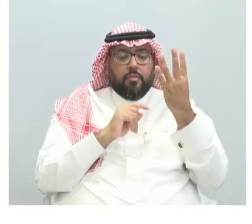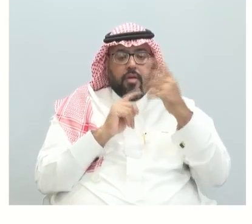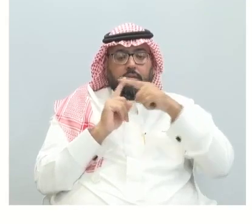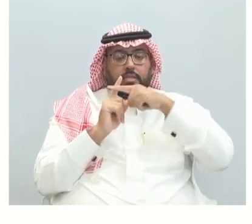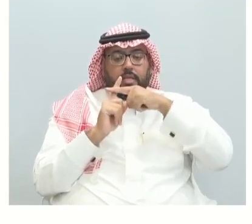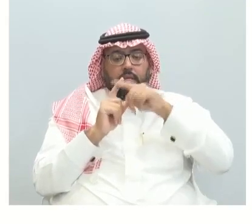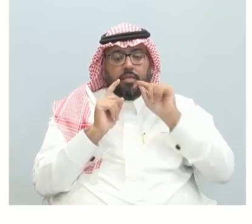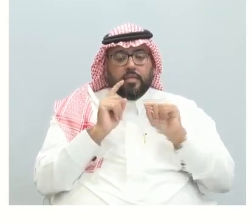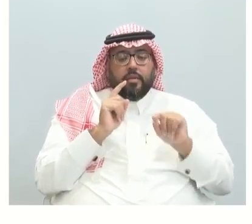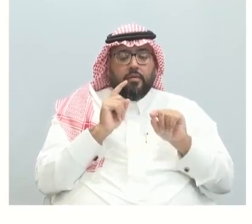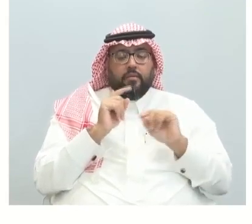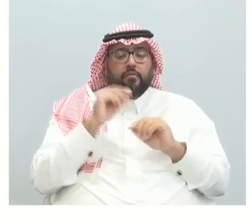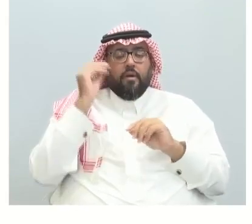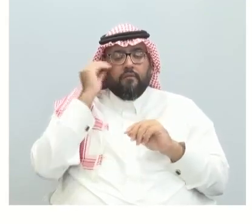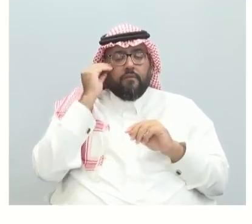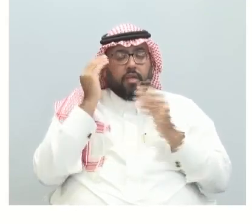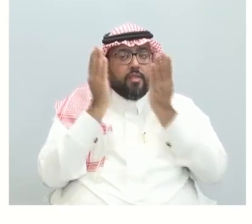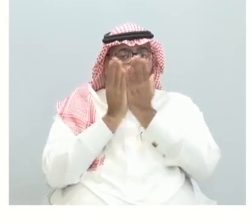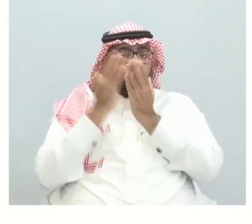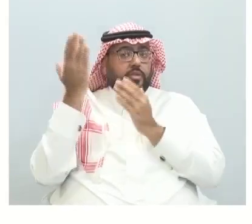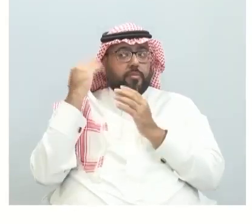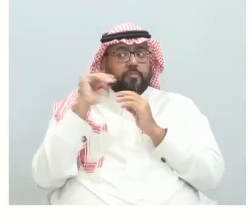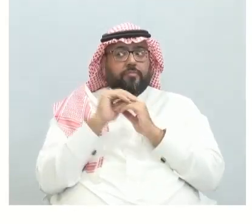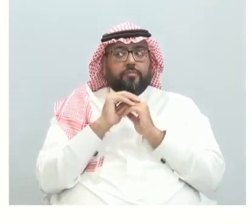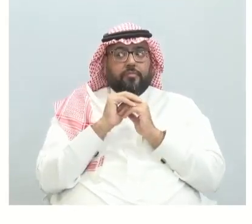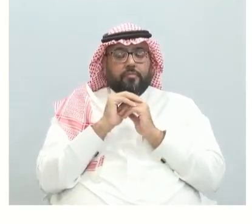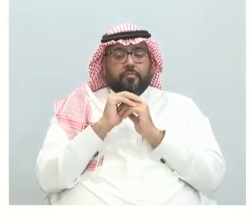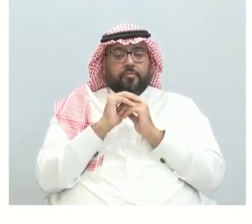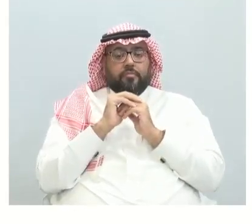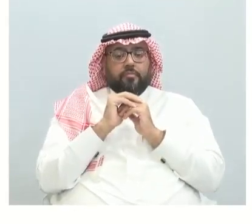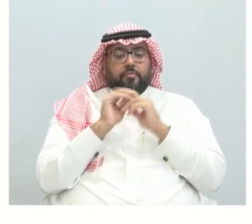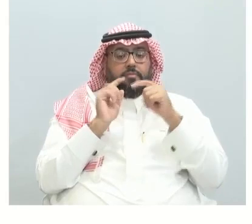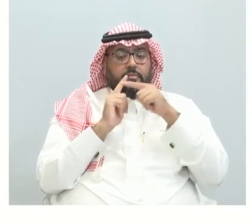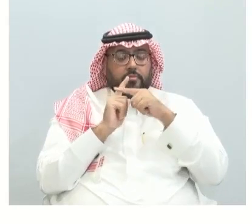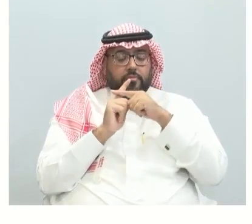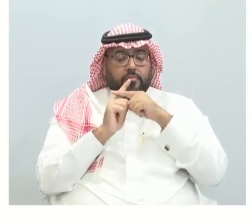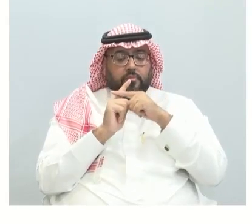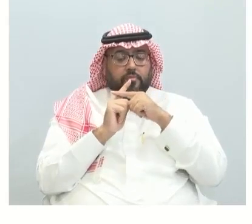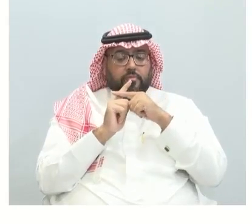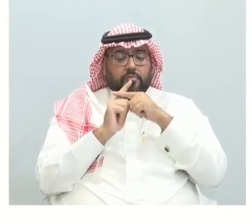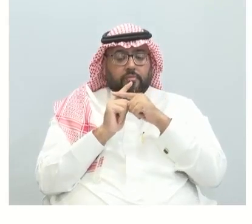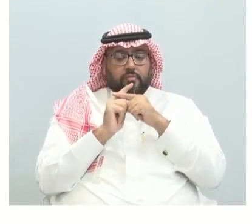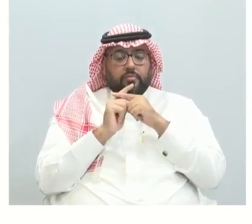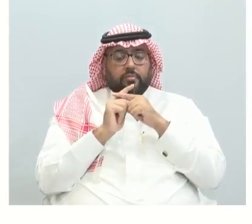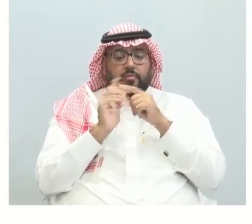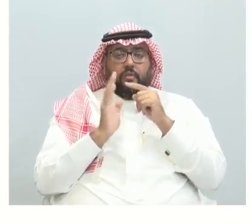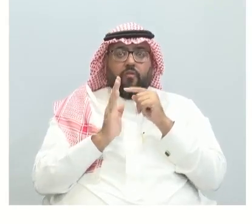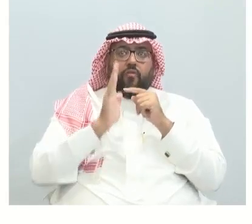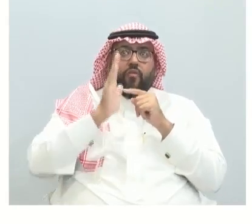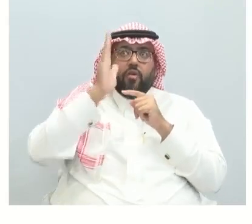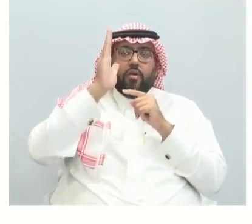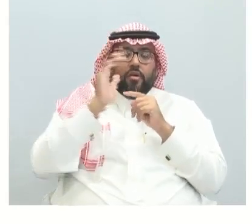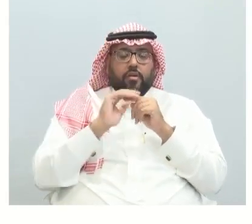صفر درسنا في دروس السابقه الجمع الافقي